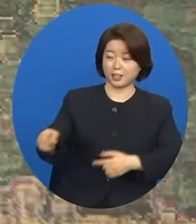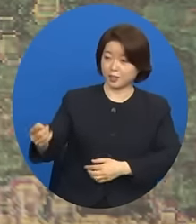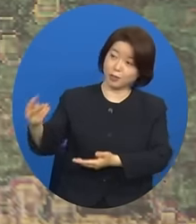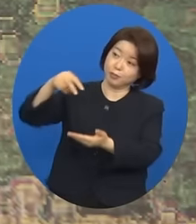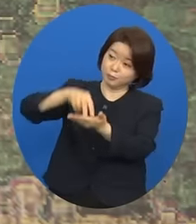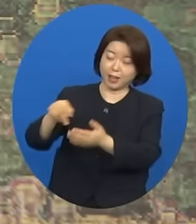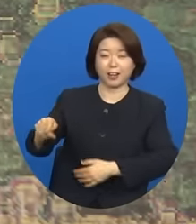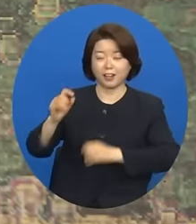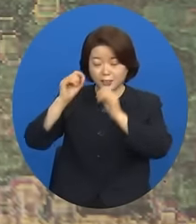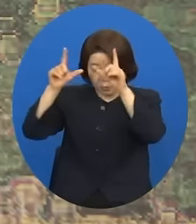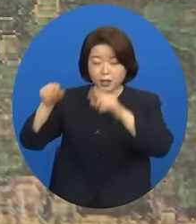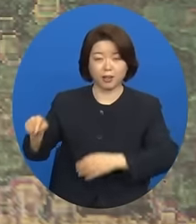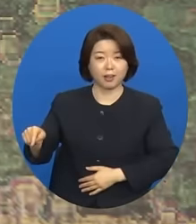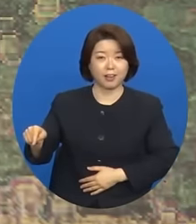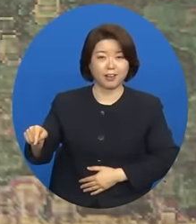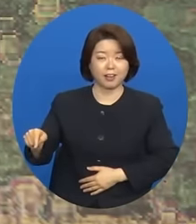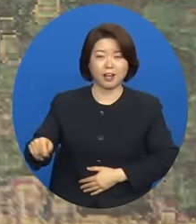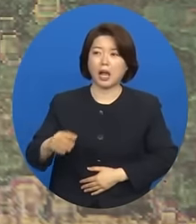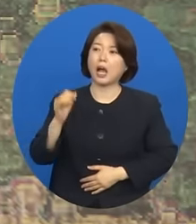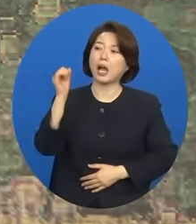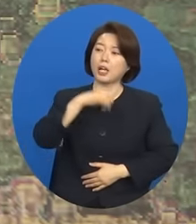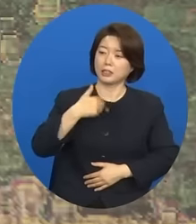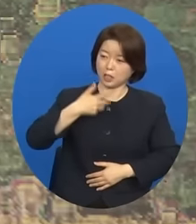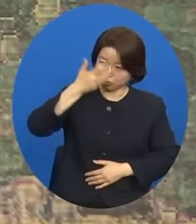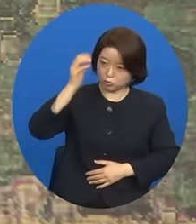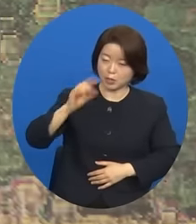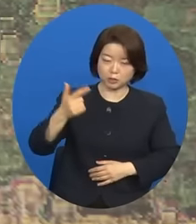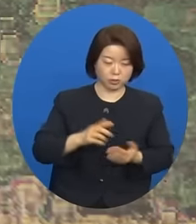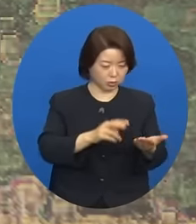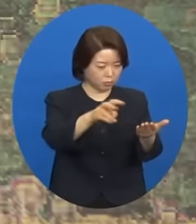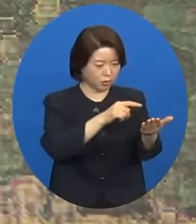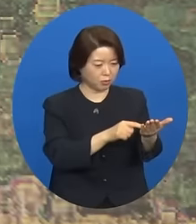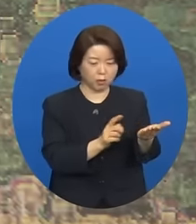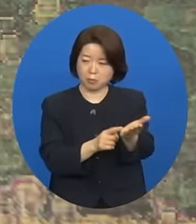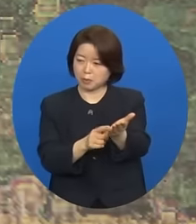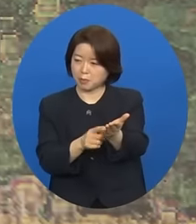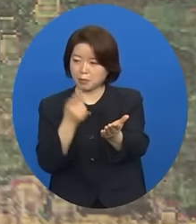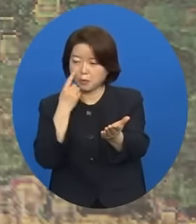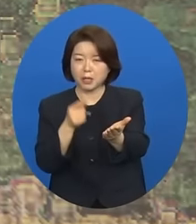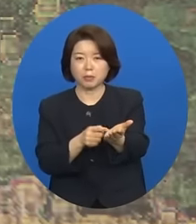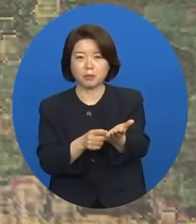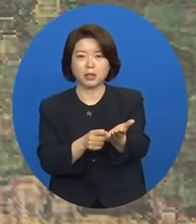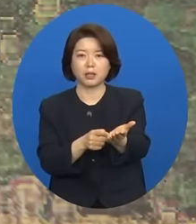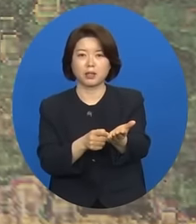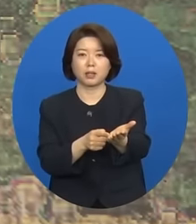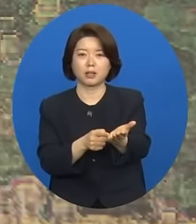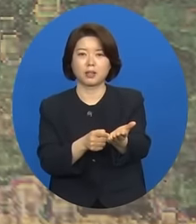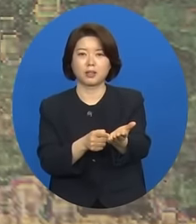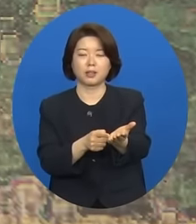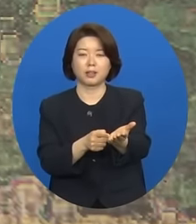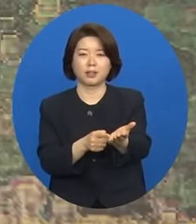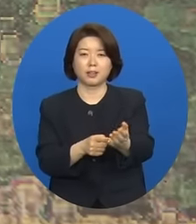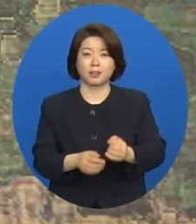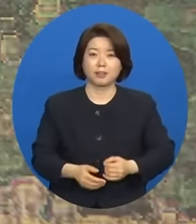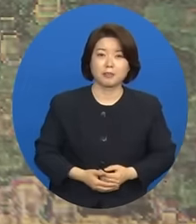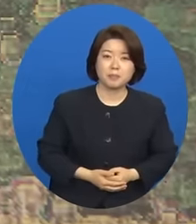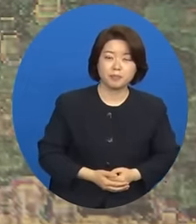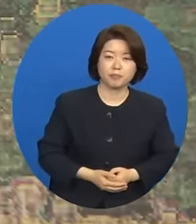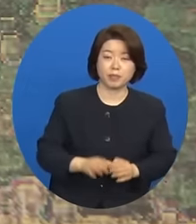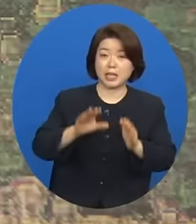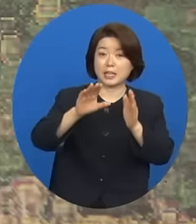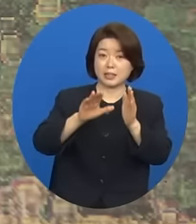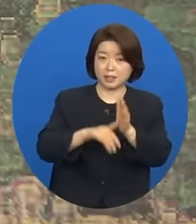잘 자고 있었는데 아내가 옆에서 그럼 보여준 거죠. 이 메시지가 왔는데 이게 뭐냐고. 그래서 이제 때가